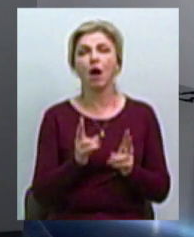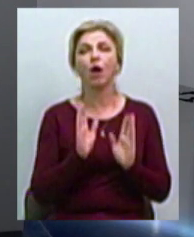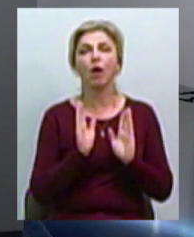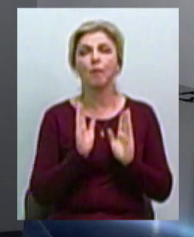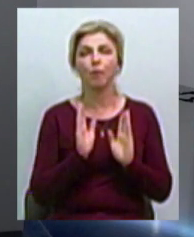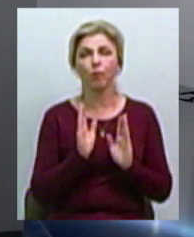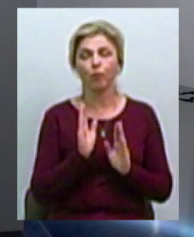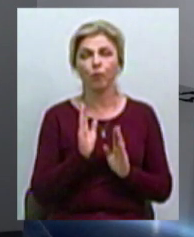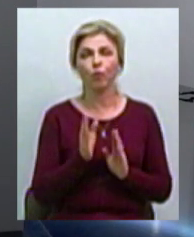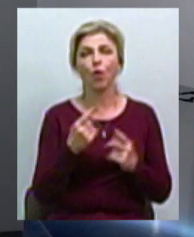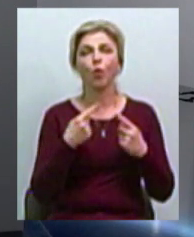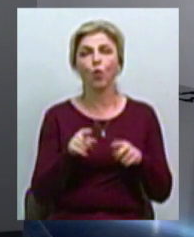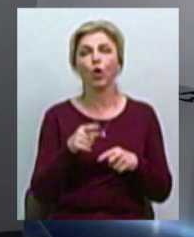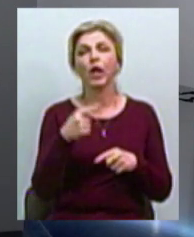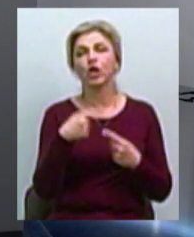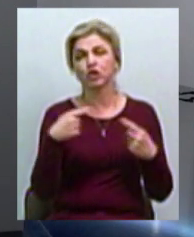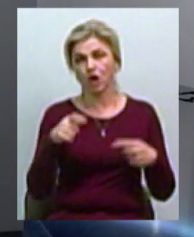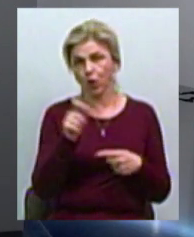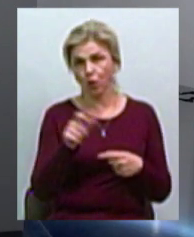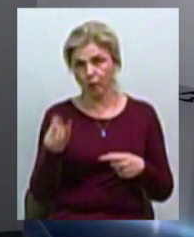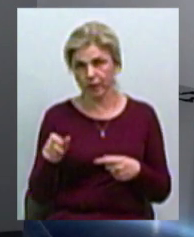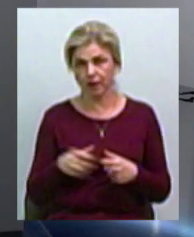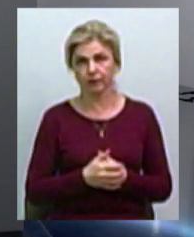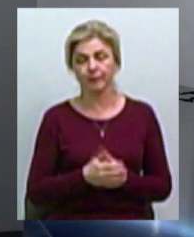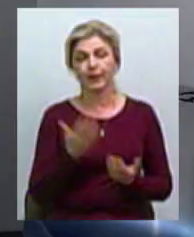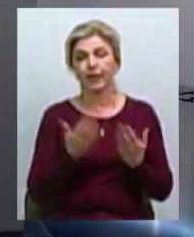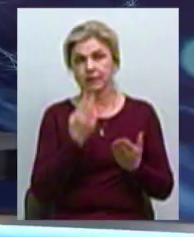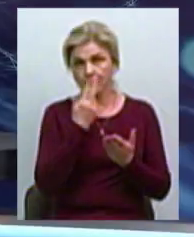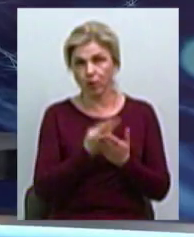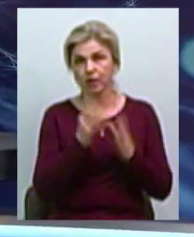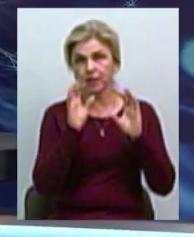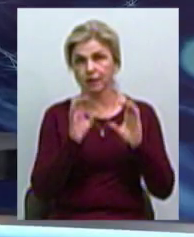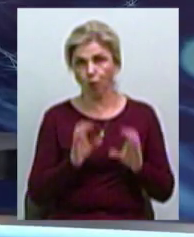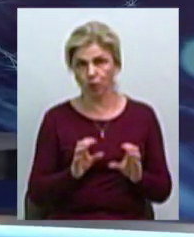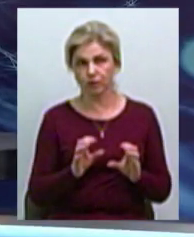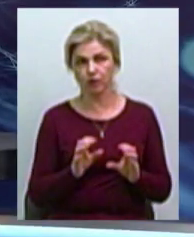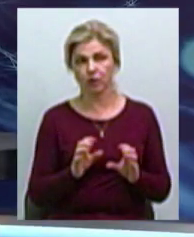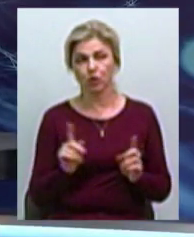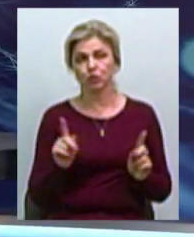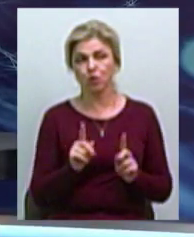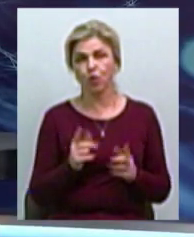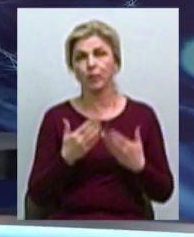дискримінуєте інших громадян. Якщо ми подивимось той закон, який в першому читанні